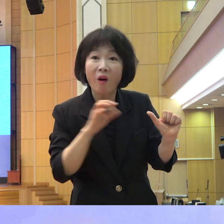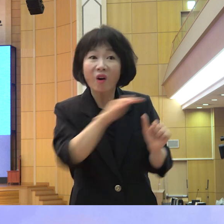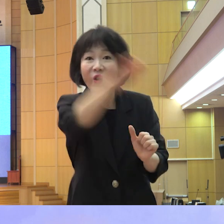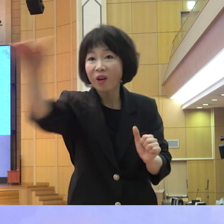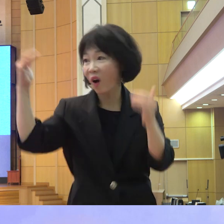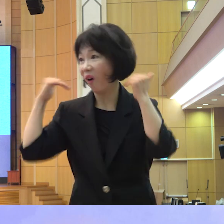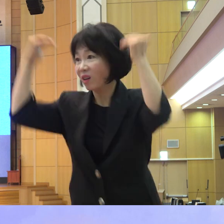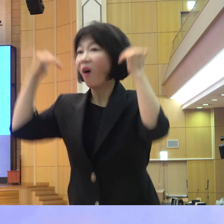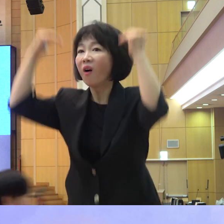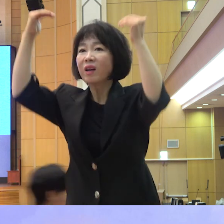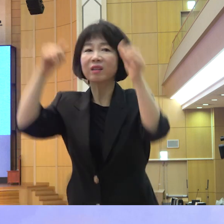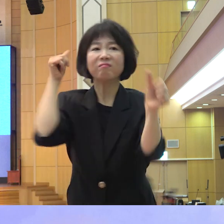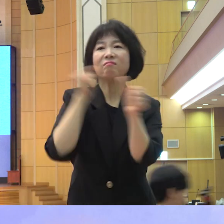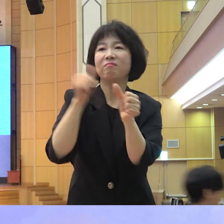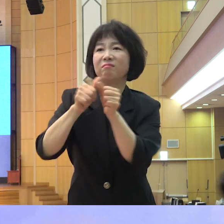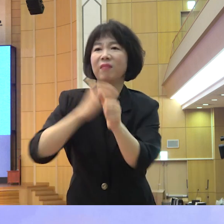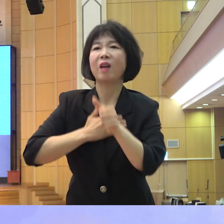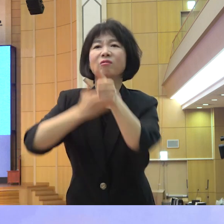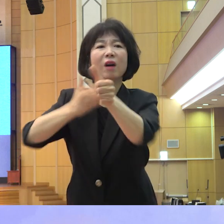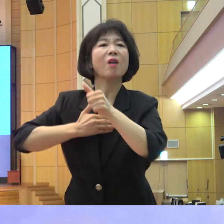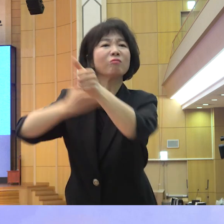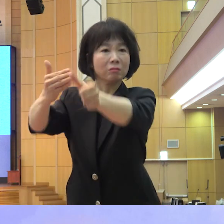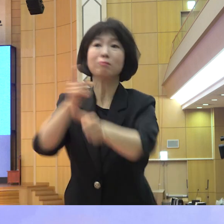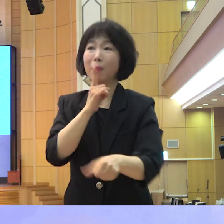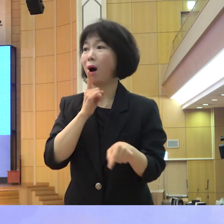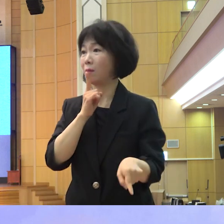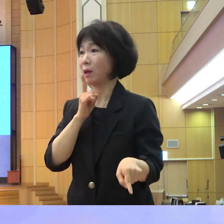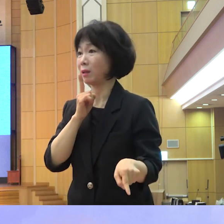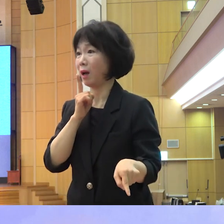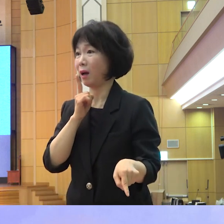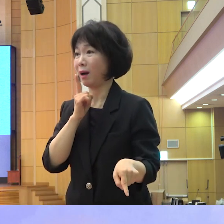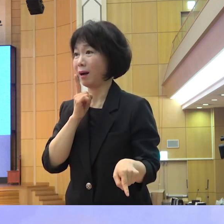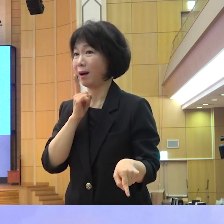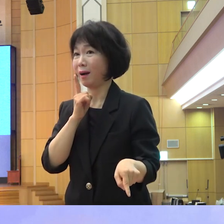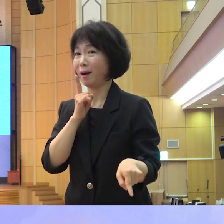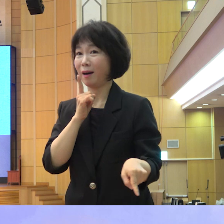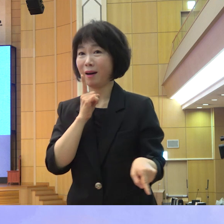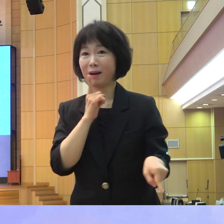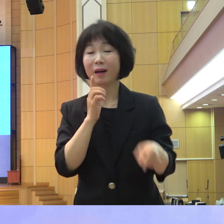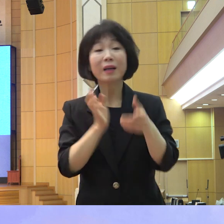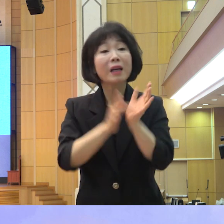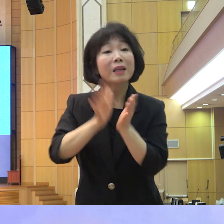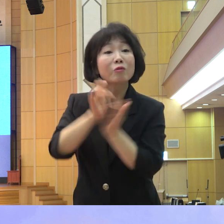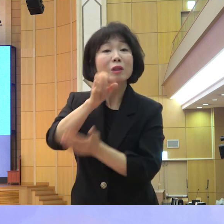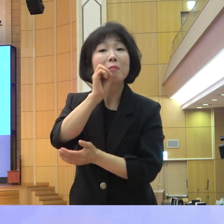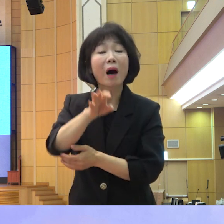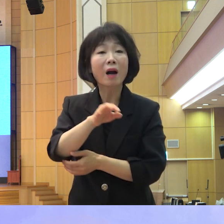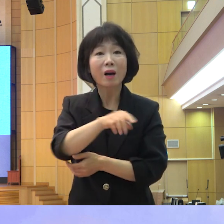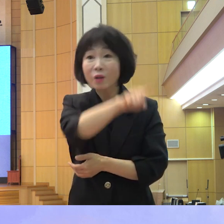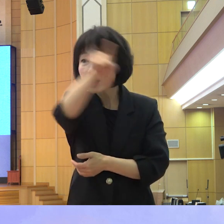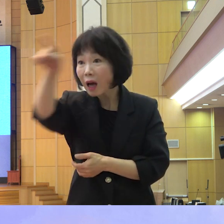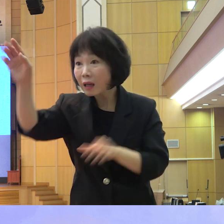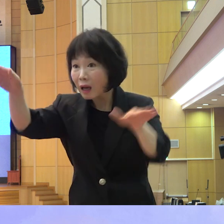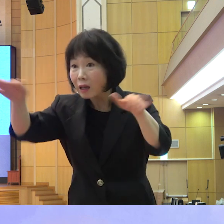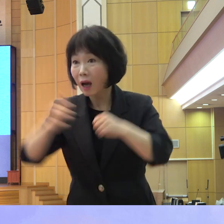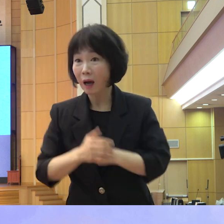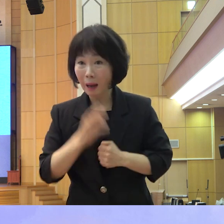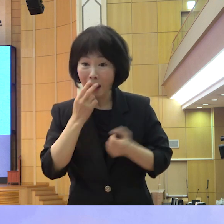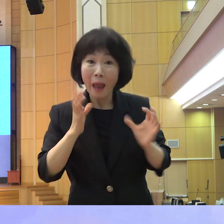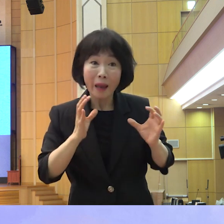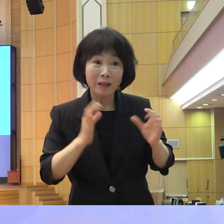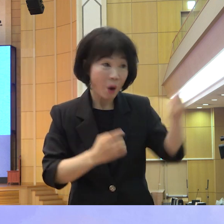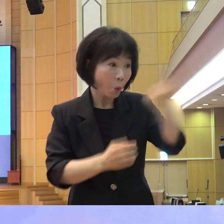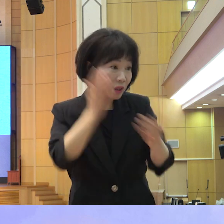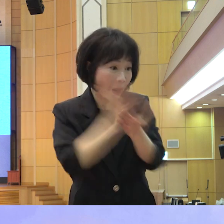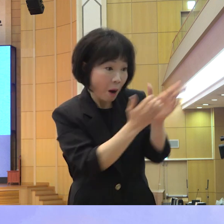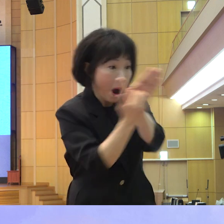어른들에게. 그래서 말씀하신 게 뭐냐면, 어린아이들을 내게 오는 것을 금하지 마라 이렇게 말씀하시면서,